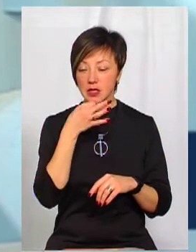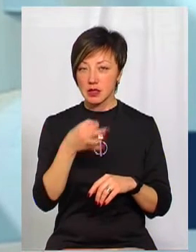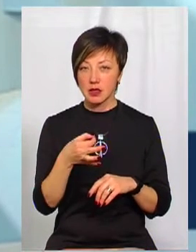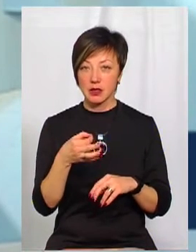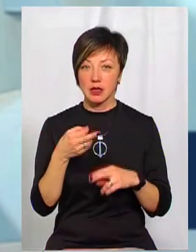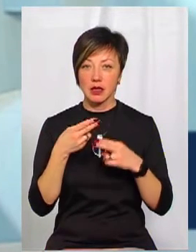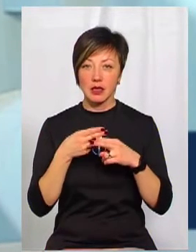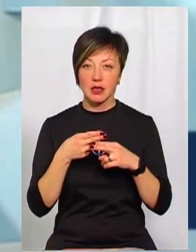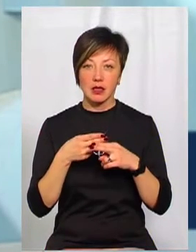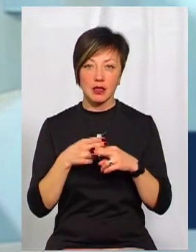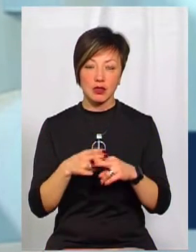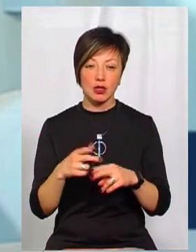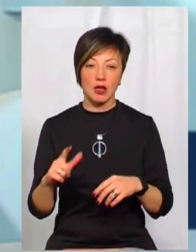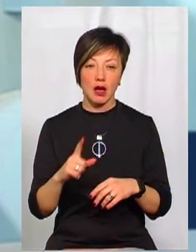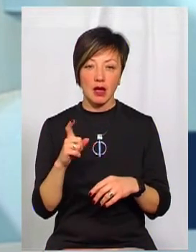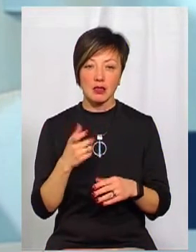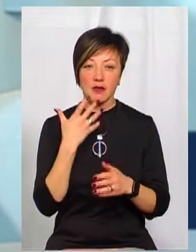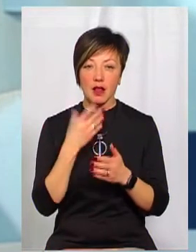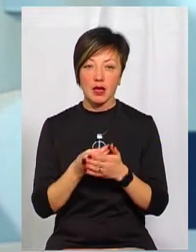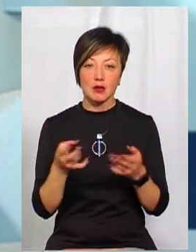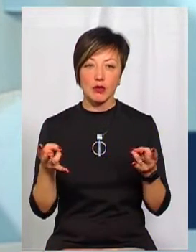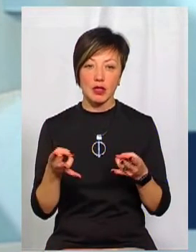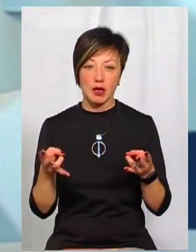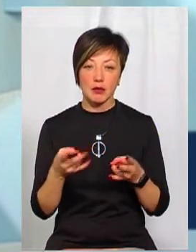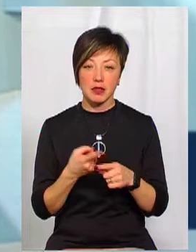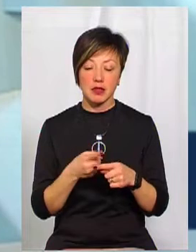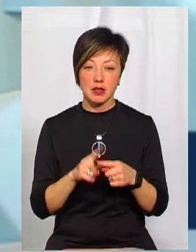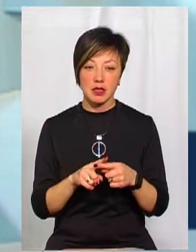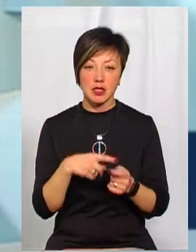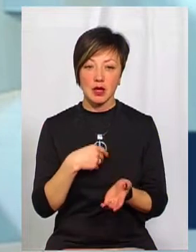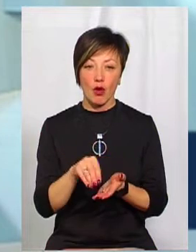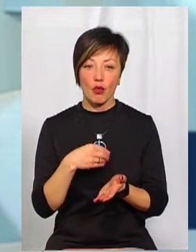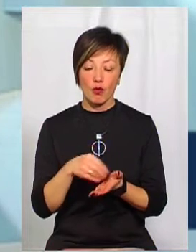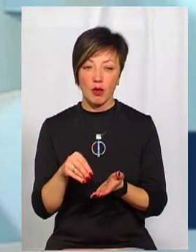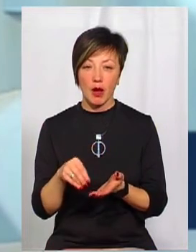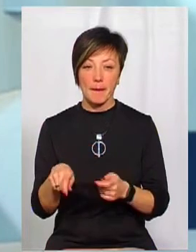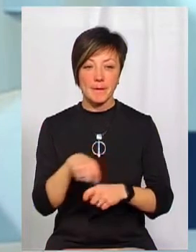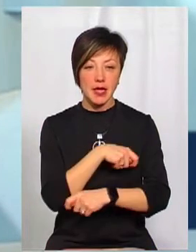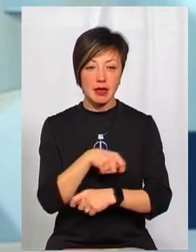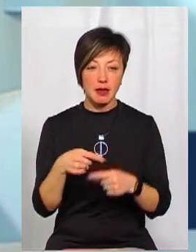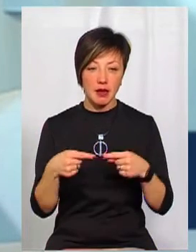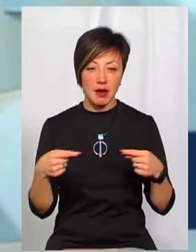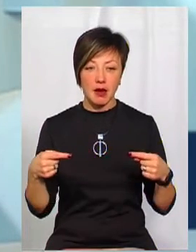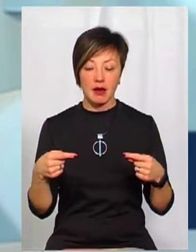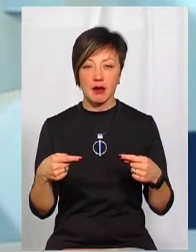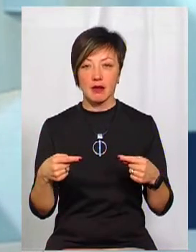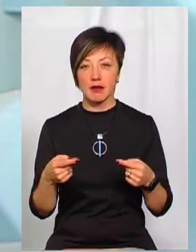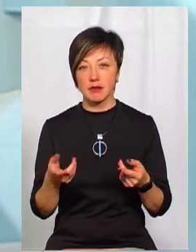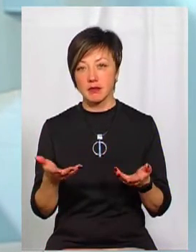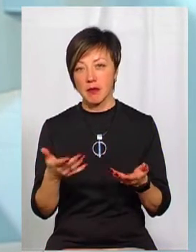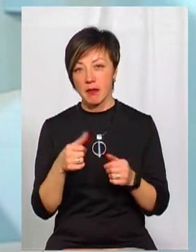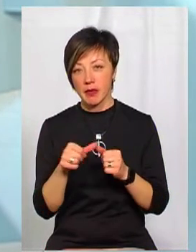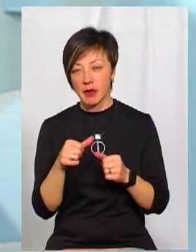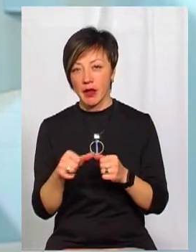це технологічний газ, це власні потреби, це закупка матеріалів,